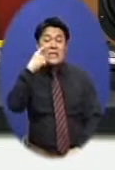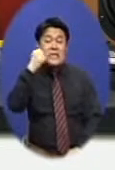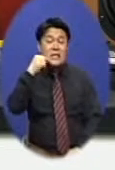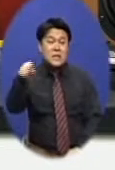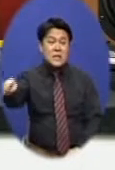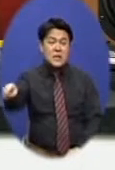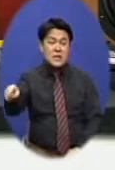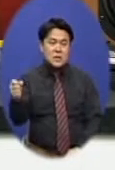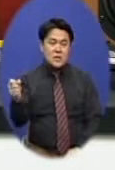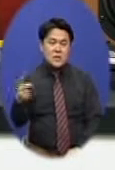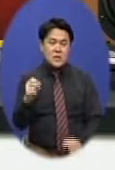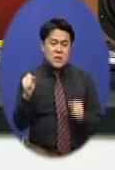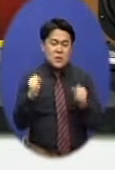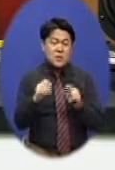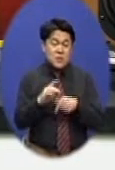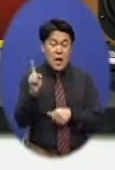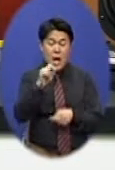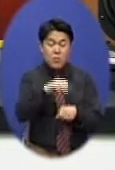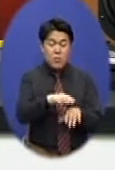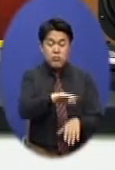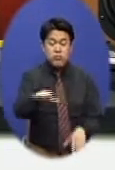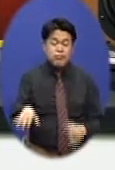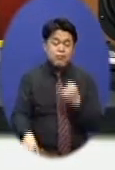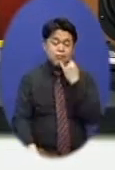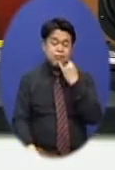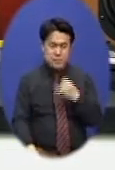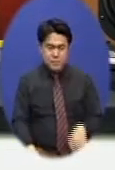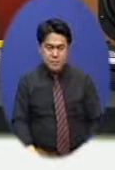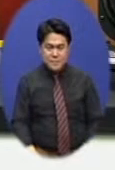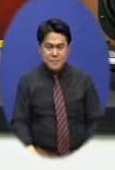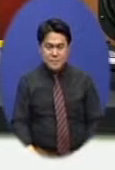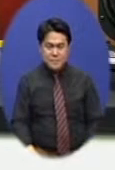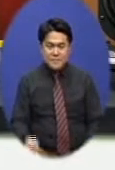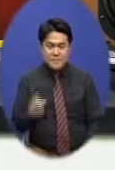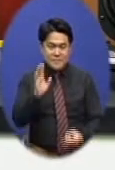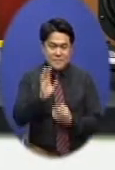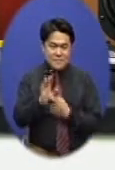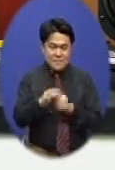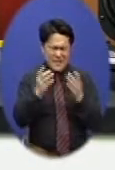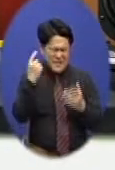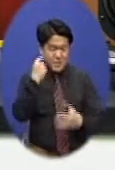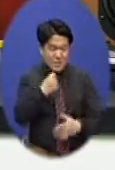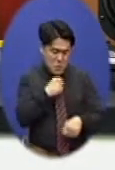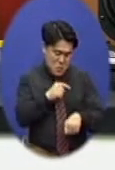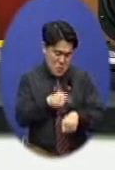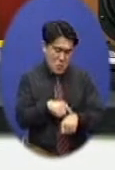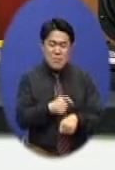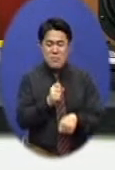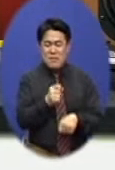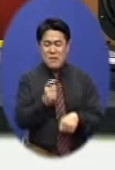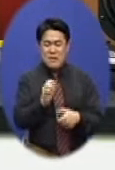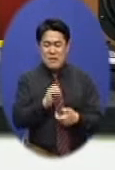예, 월동은 아무 데서나 잘 돼요, 금송. 아, 예. 아버님, 그 방송에서 다 듣고 싶지만요 너무 길 것 같으니까